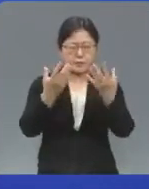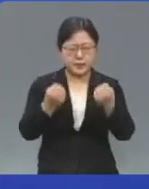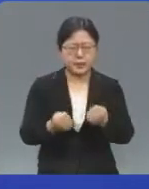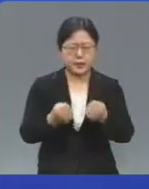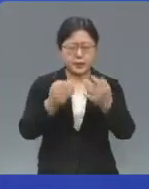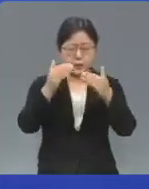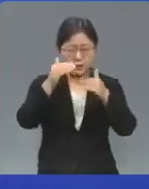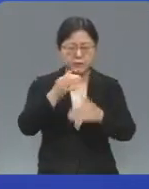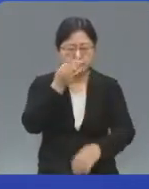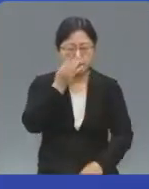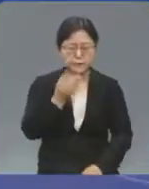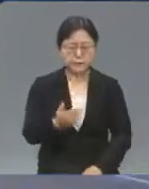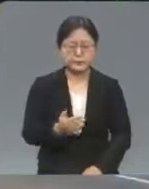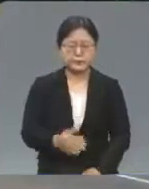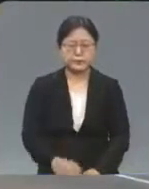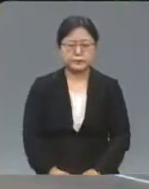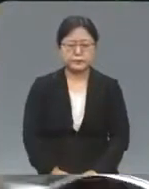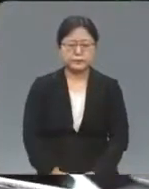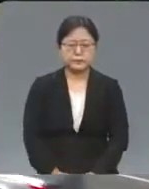기자입니다